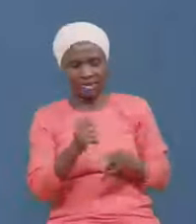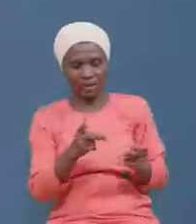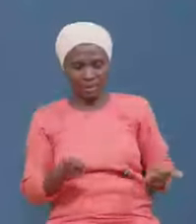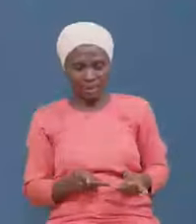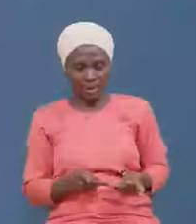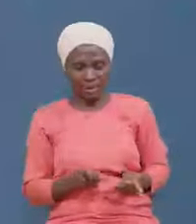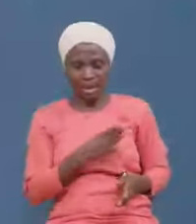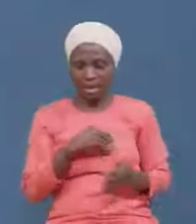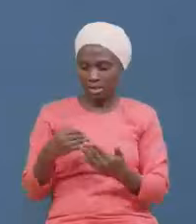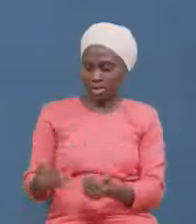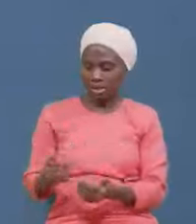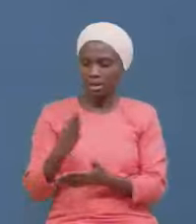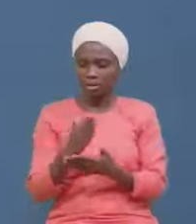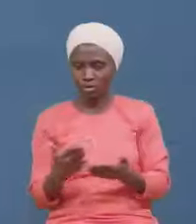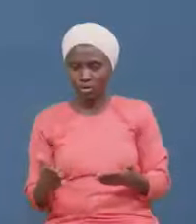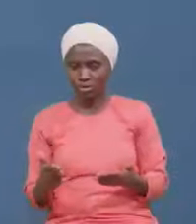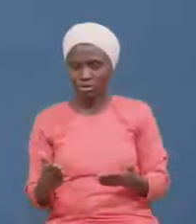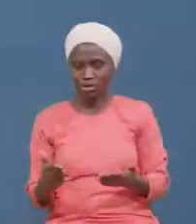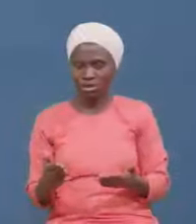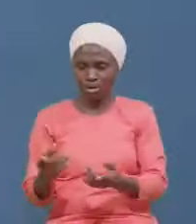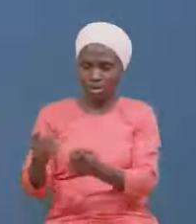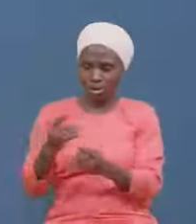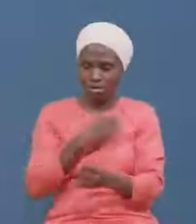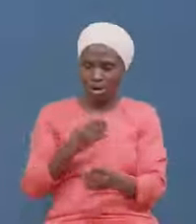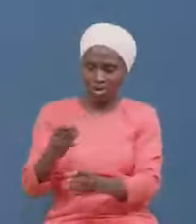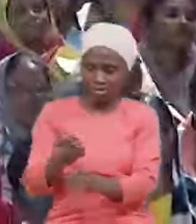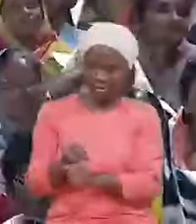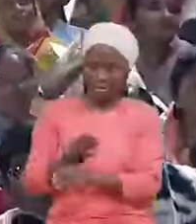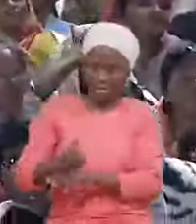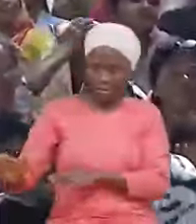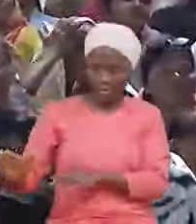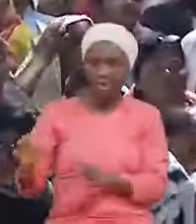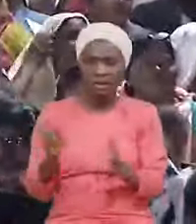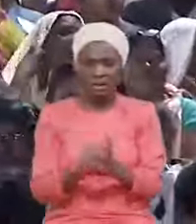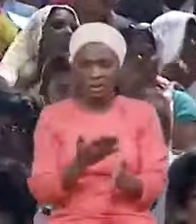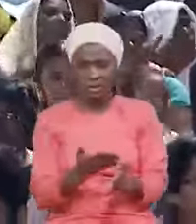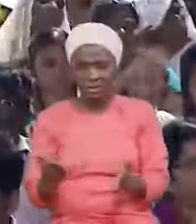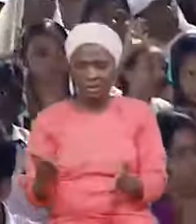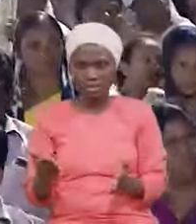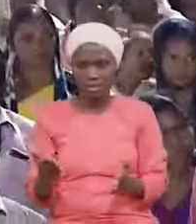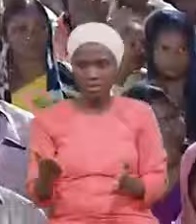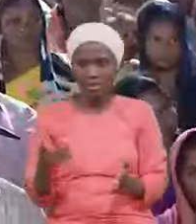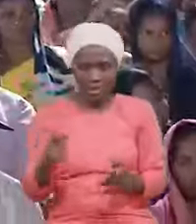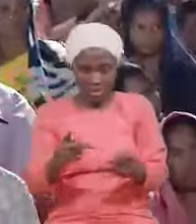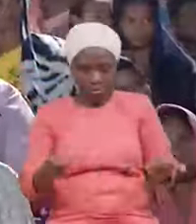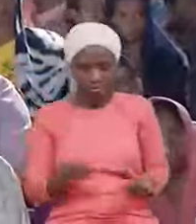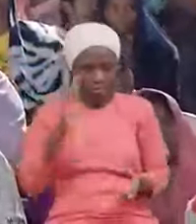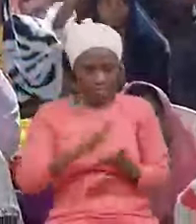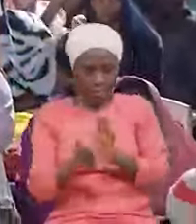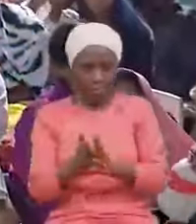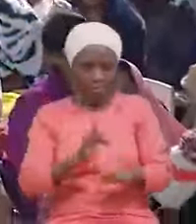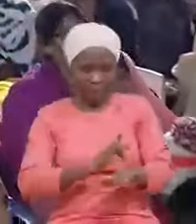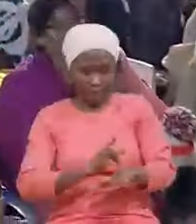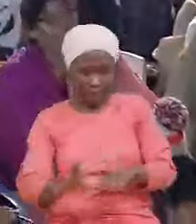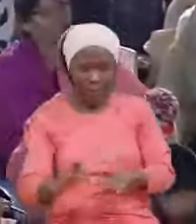place and now somebody comes and takes away that thing, the place is empty.